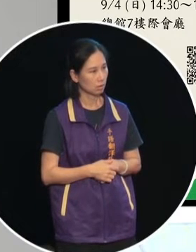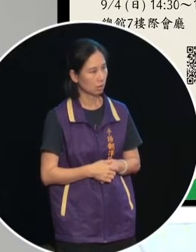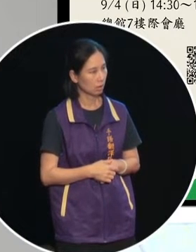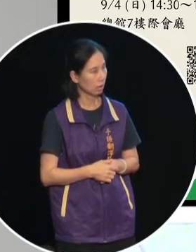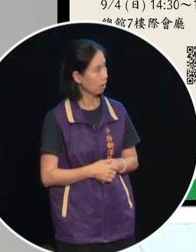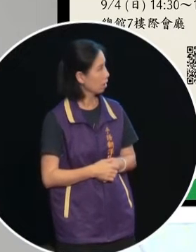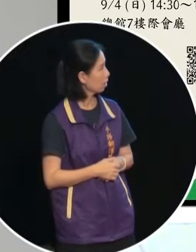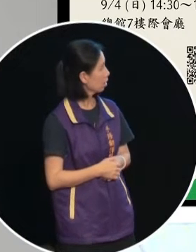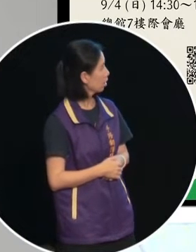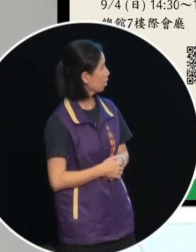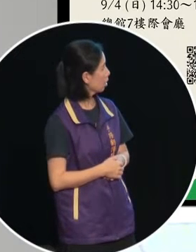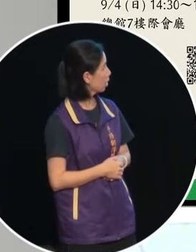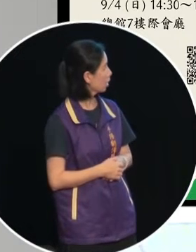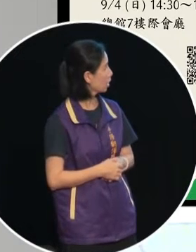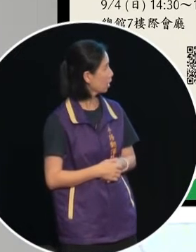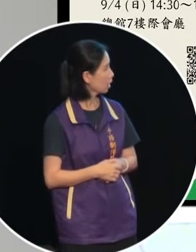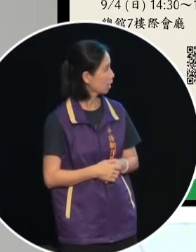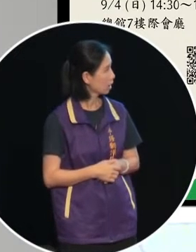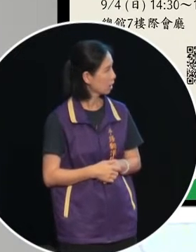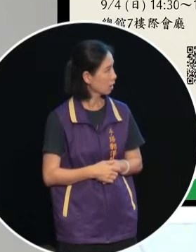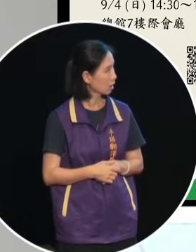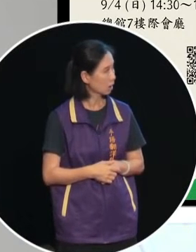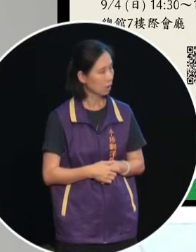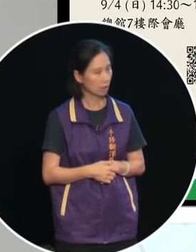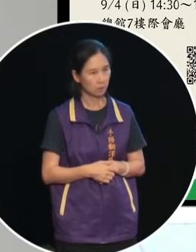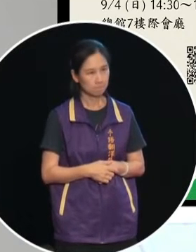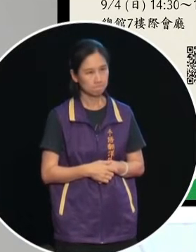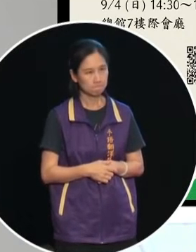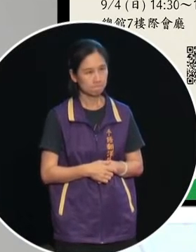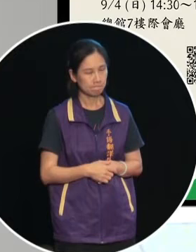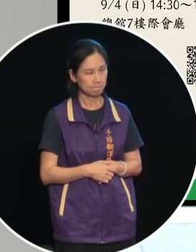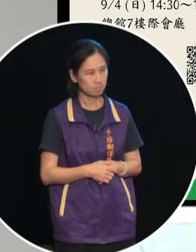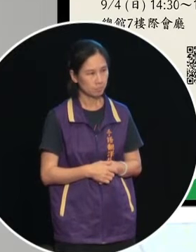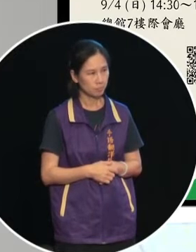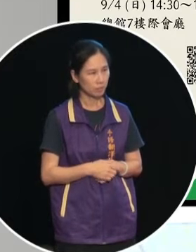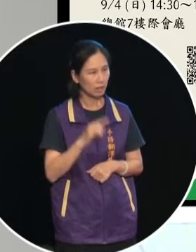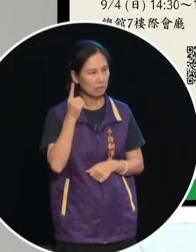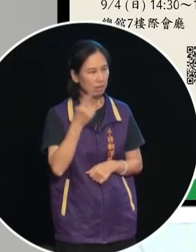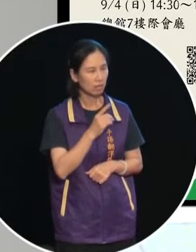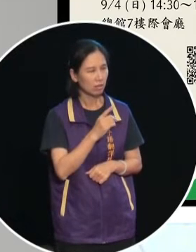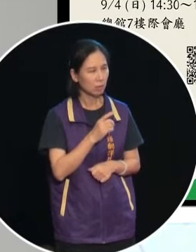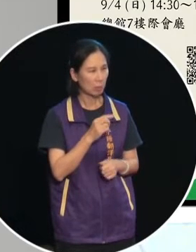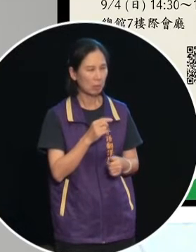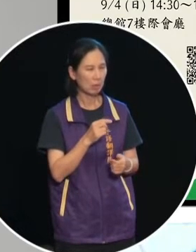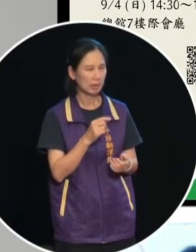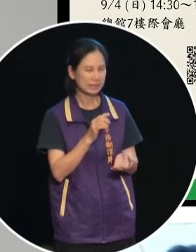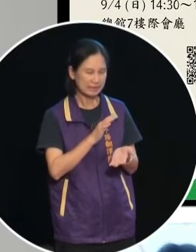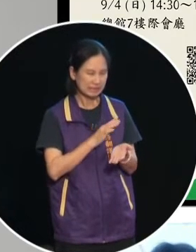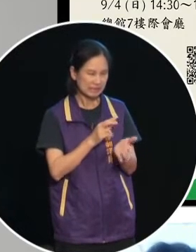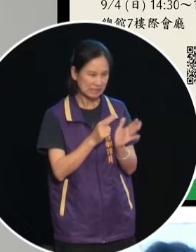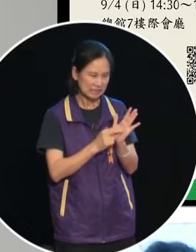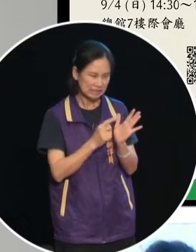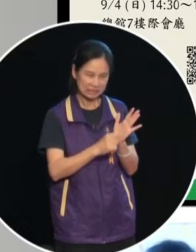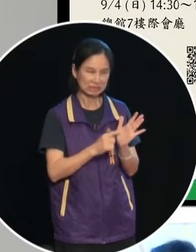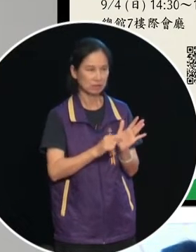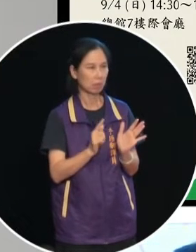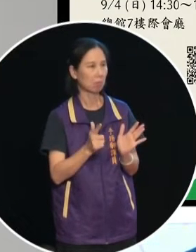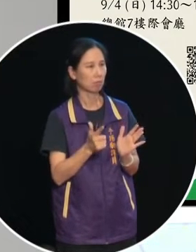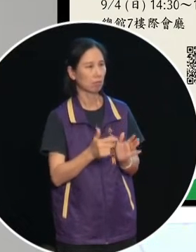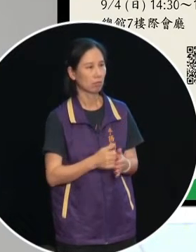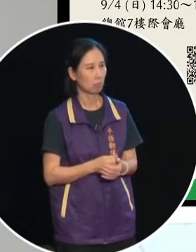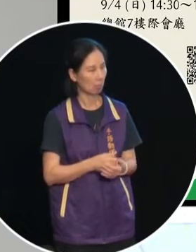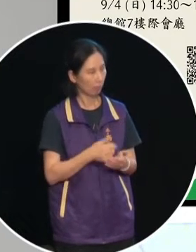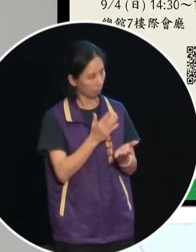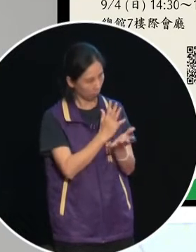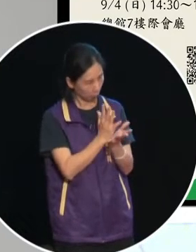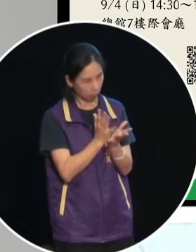是。当然有一个理由，当然理由不是那么单纯的，有很多理由。不过我相信台